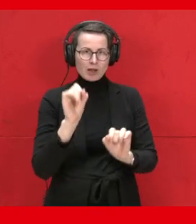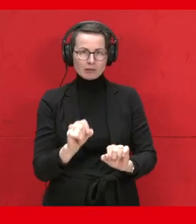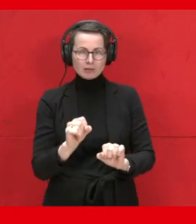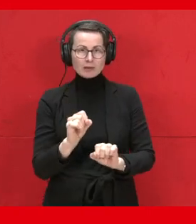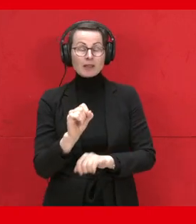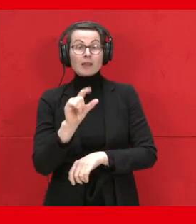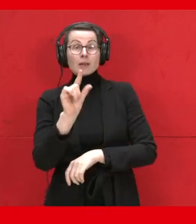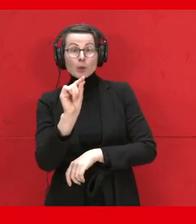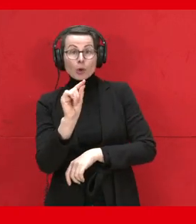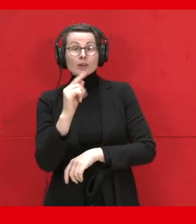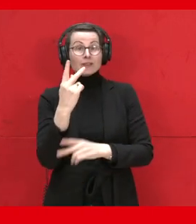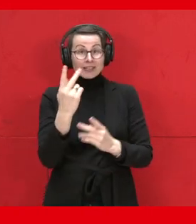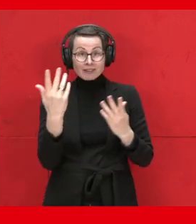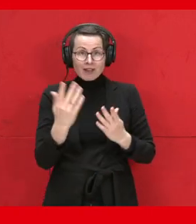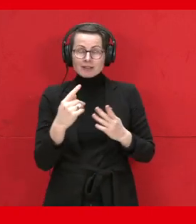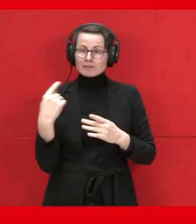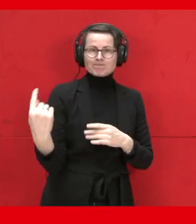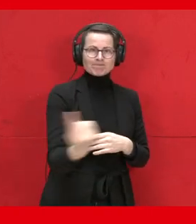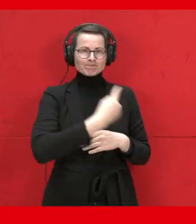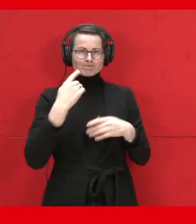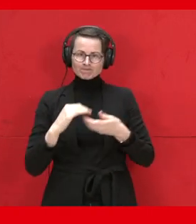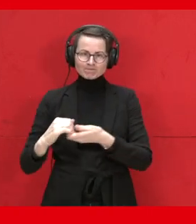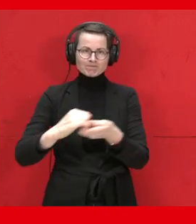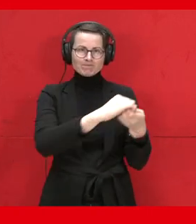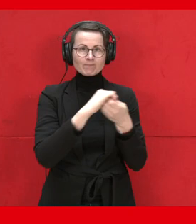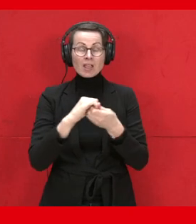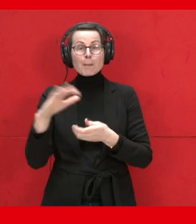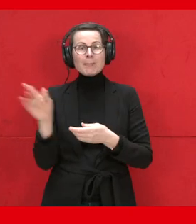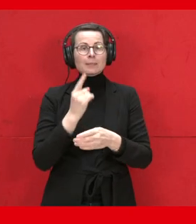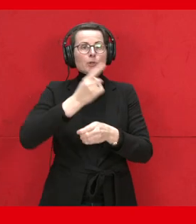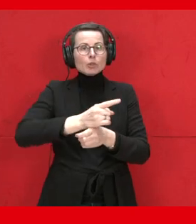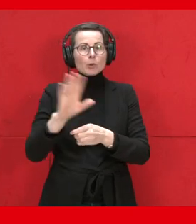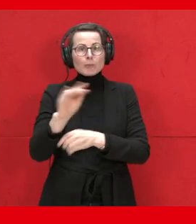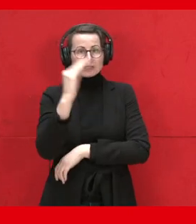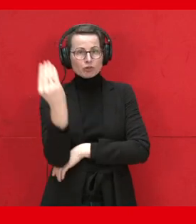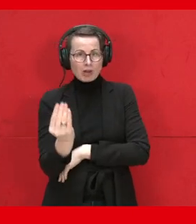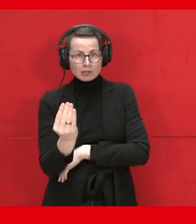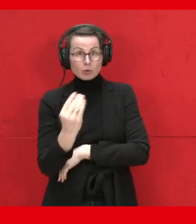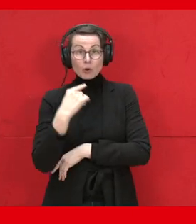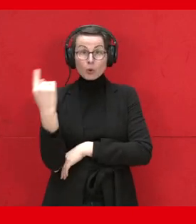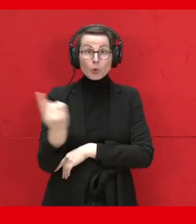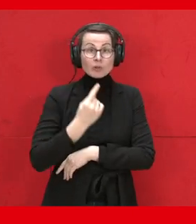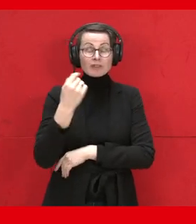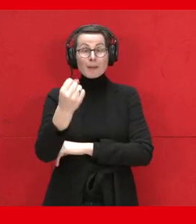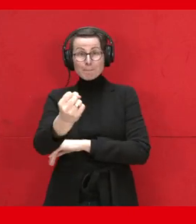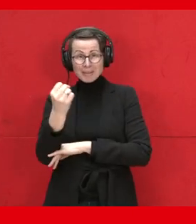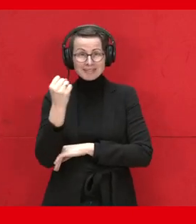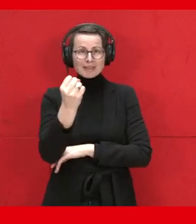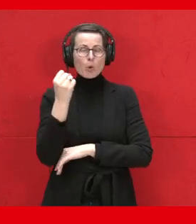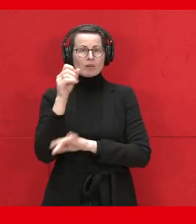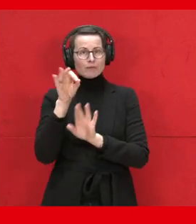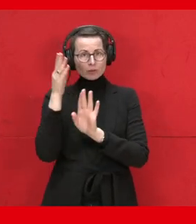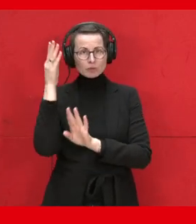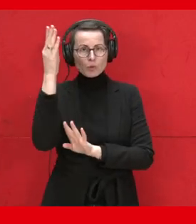dass wir alle mitnehmen, dass alle mitbestimmen können und mitgestalten können. Unsere Zukunftsmissionen sind zentraler